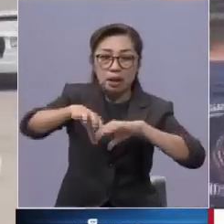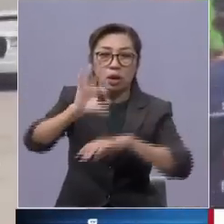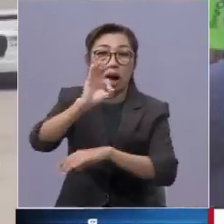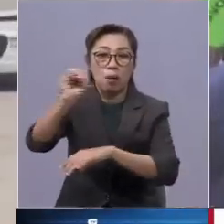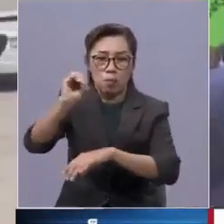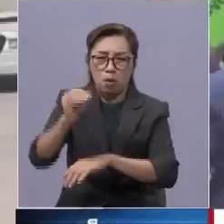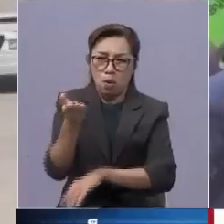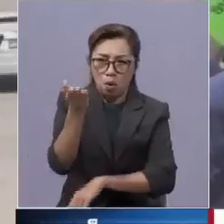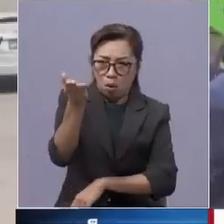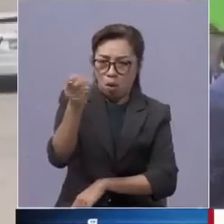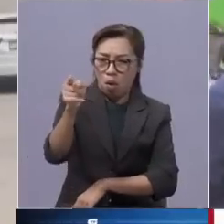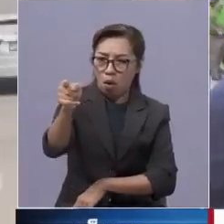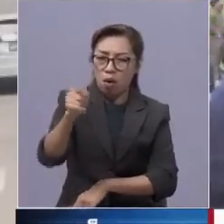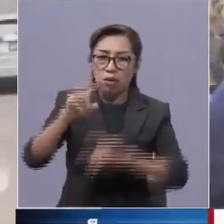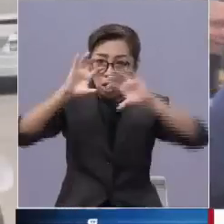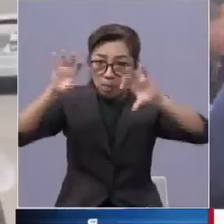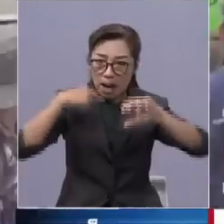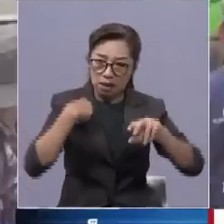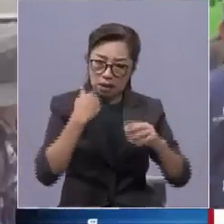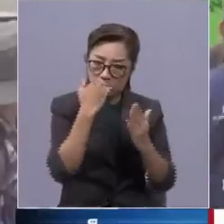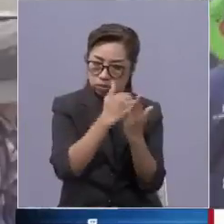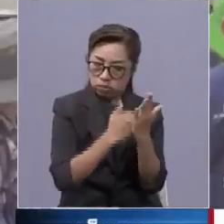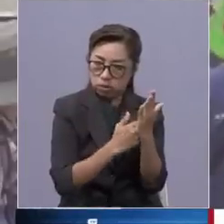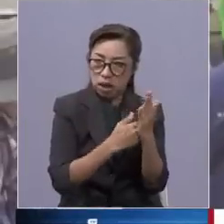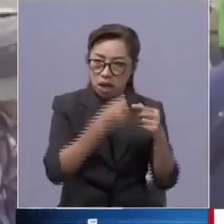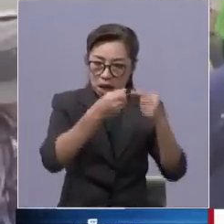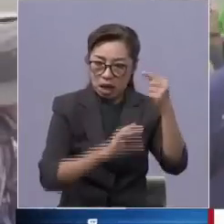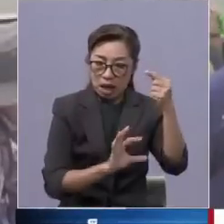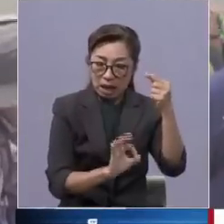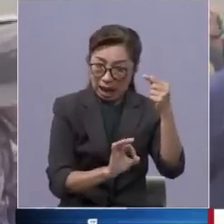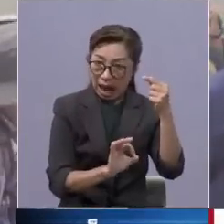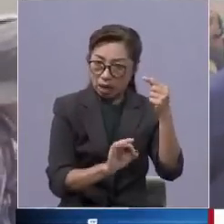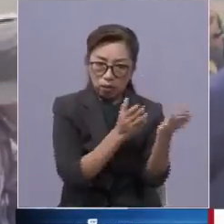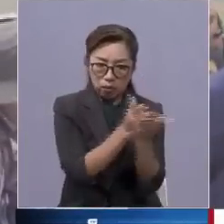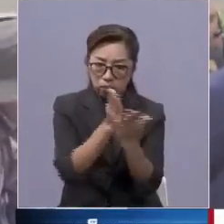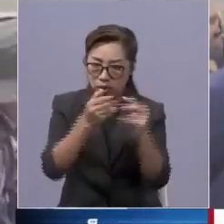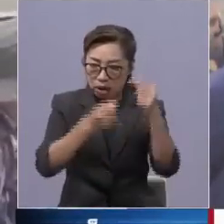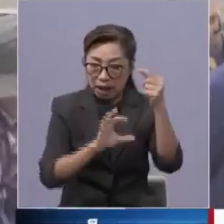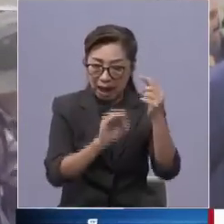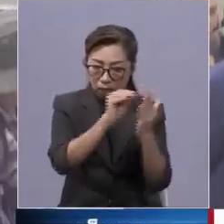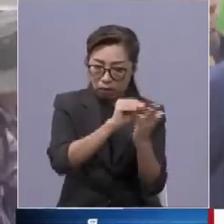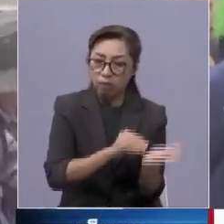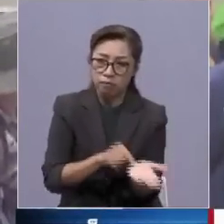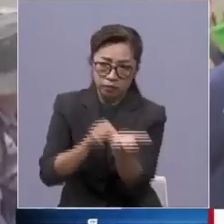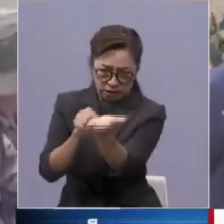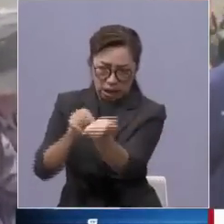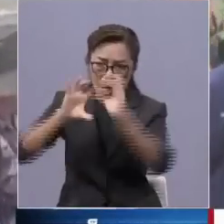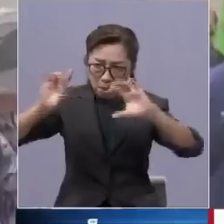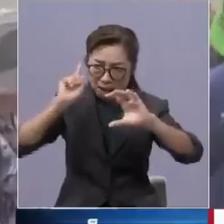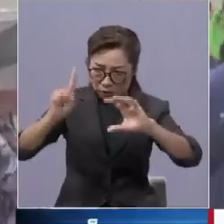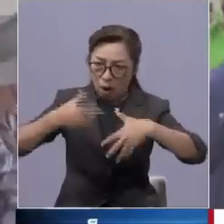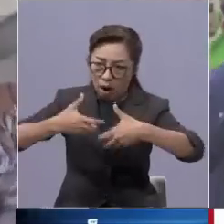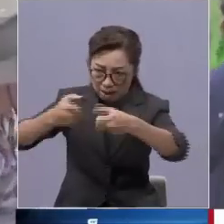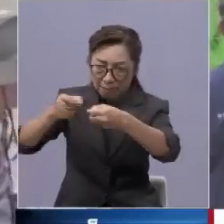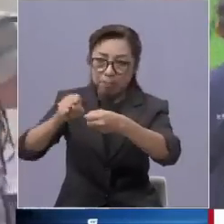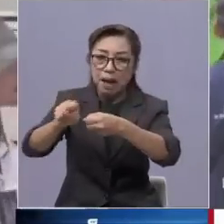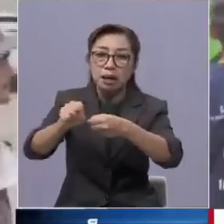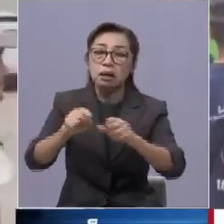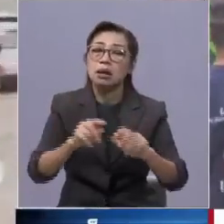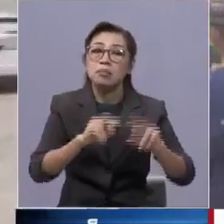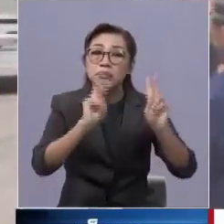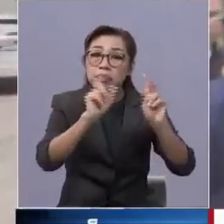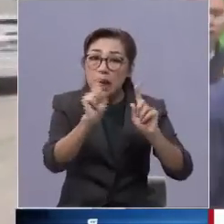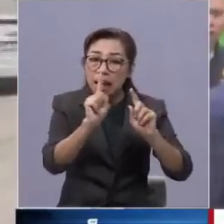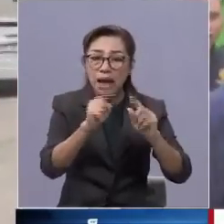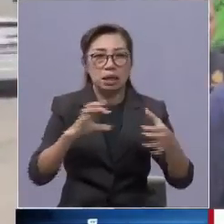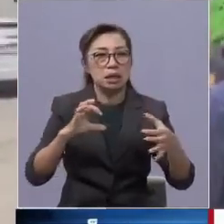บาลเนี่ยมารับบรรจุนโยบาย9เรื่อง9ด้านของทางพีมูฟซึ่งเรื่องที่ว่าเนี่ยนะครับก็จะประกอบไปด้ว